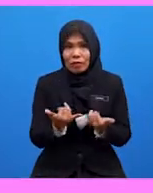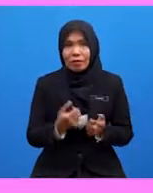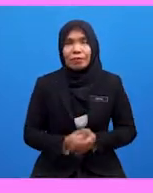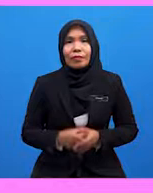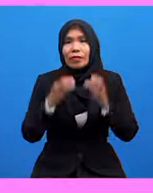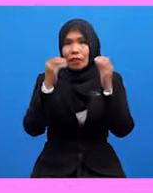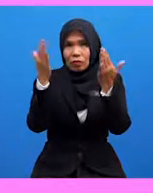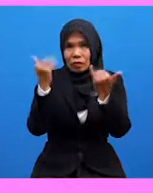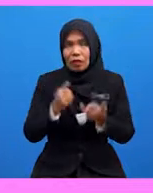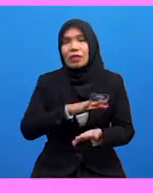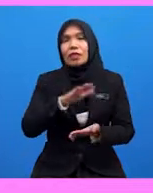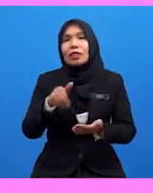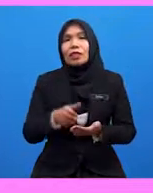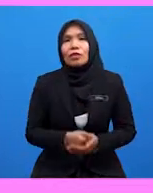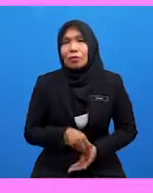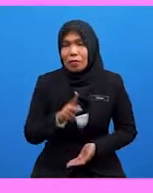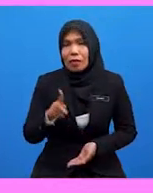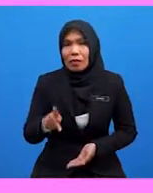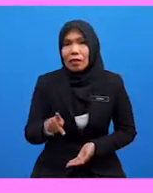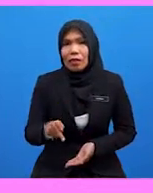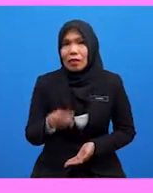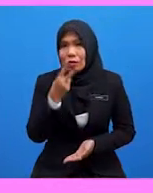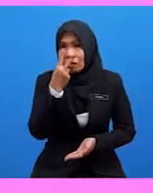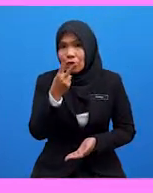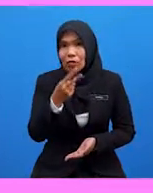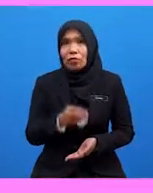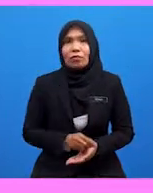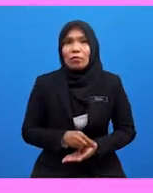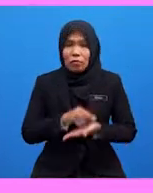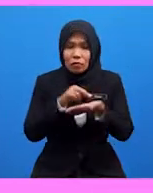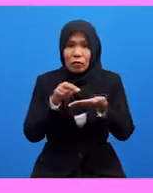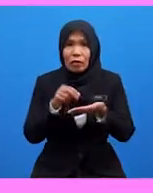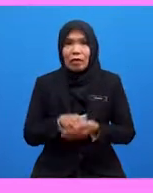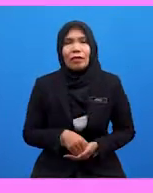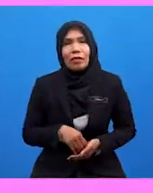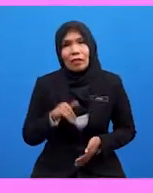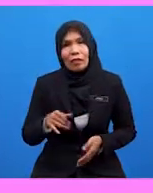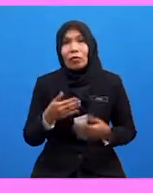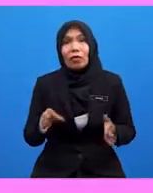Cikgu harap semua pelajar rujuk nota yang telah dicatat tadi.